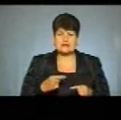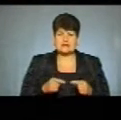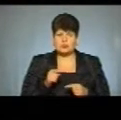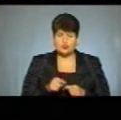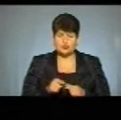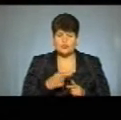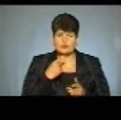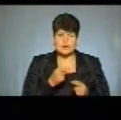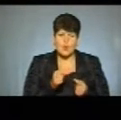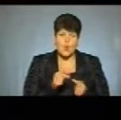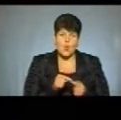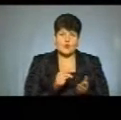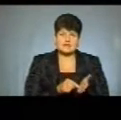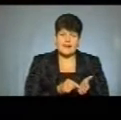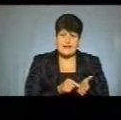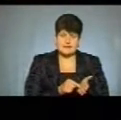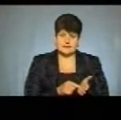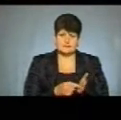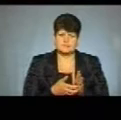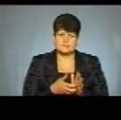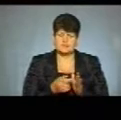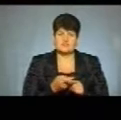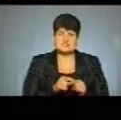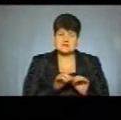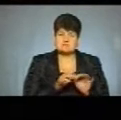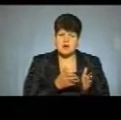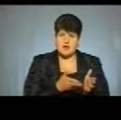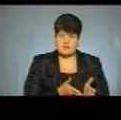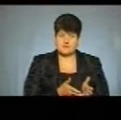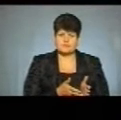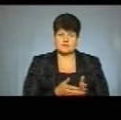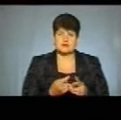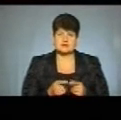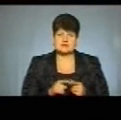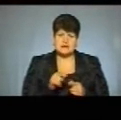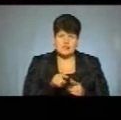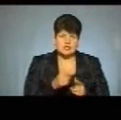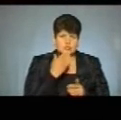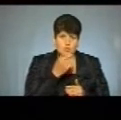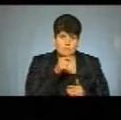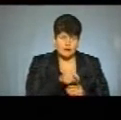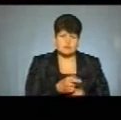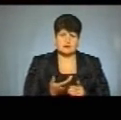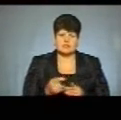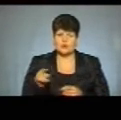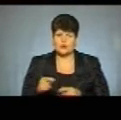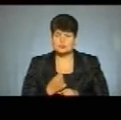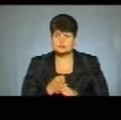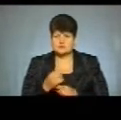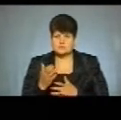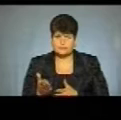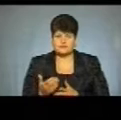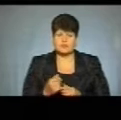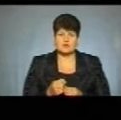на конкретні недоліки в цій справі. Там, чи те не проведене, той не допитаний, чи того не притягнуто